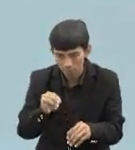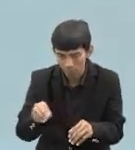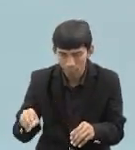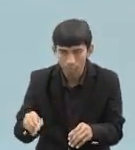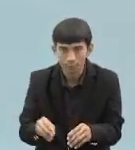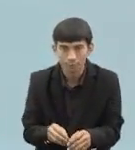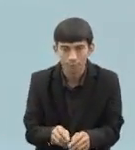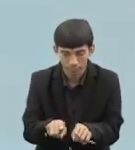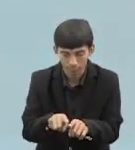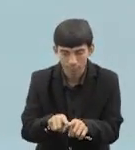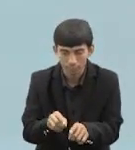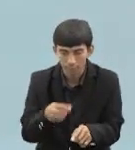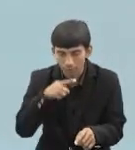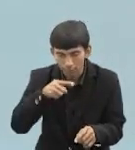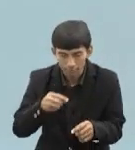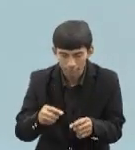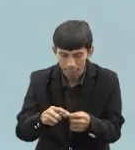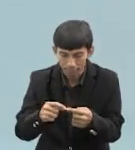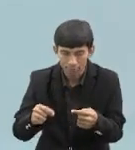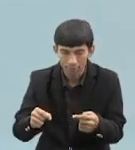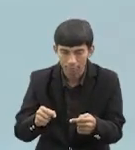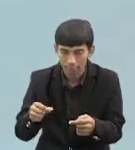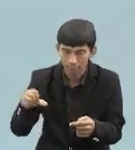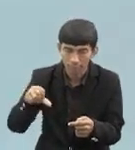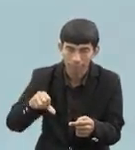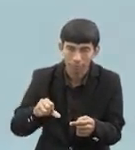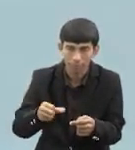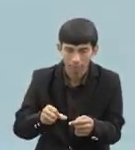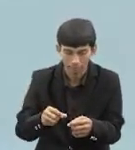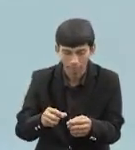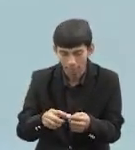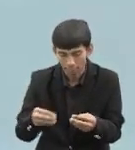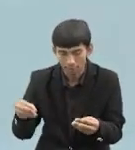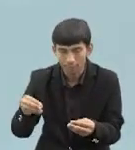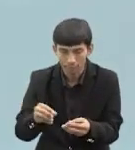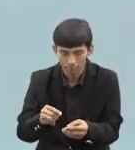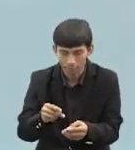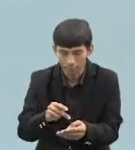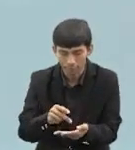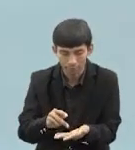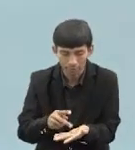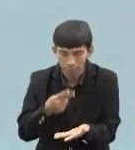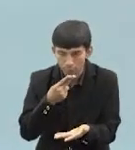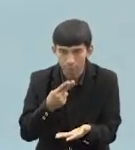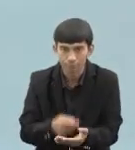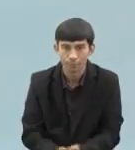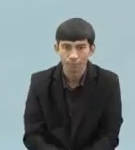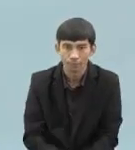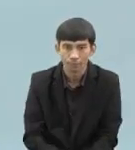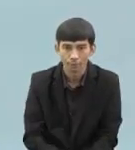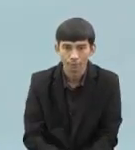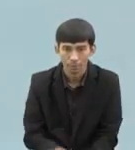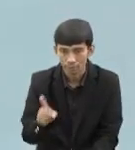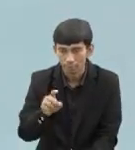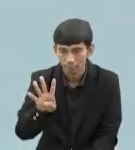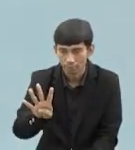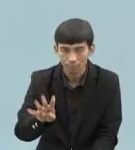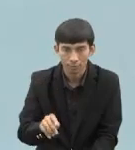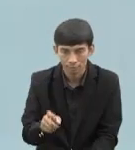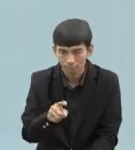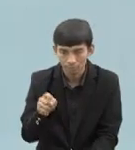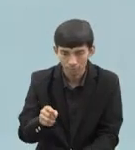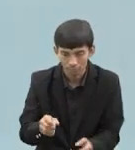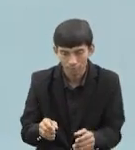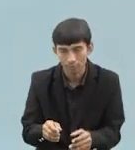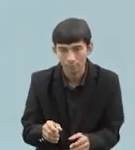chìa. Bốt sẵn đáy là ngơ cặp ba thân nằm. Chủ nó con á. Chà. Xâm nốt tiết buồn. Ta cả sĩ có